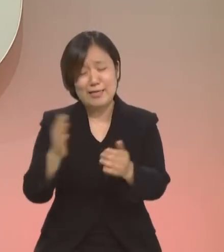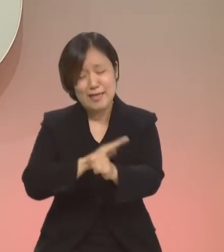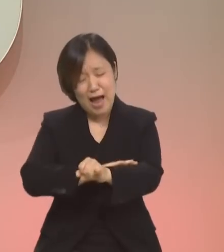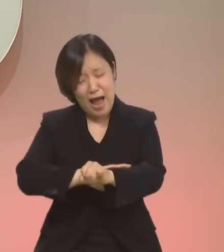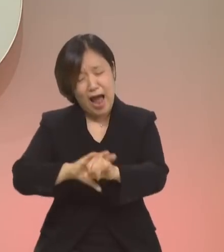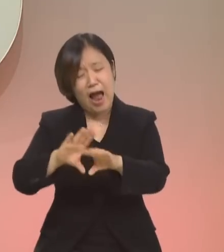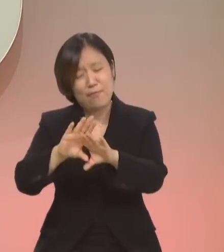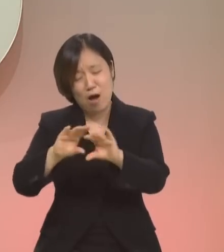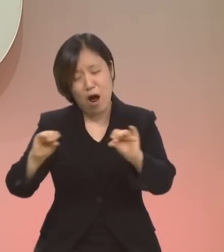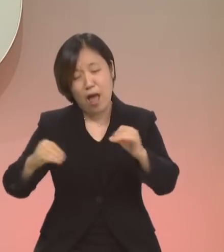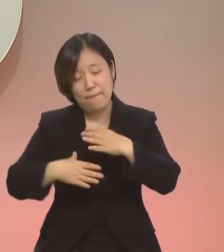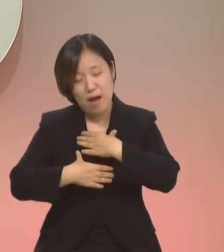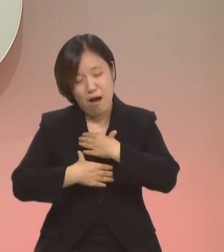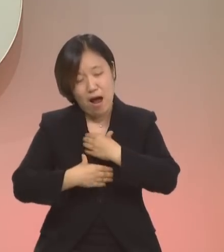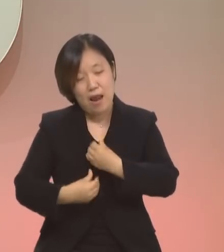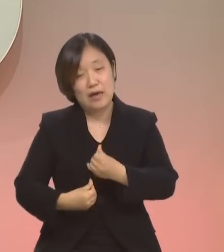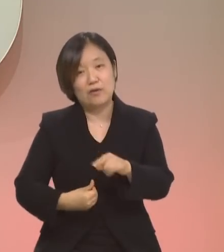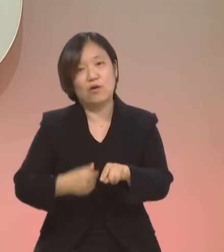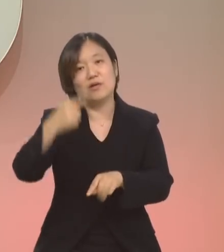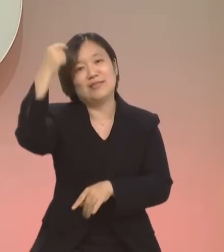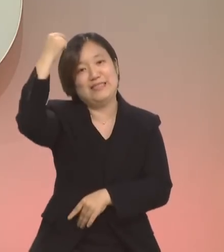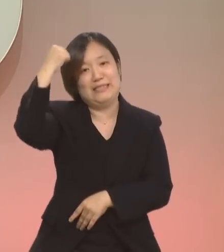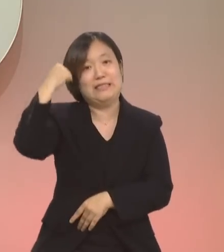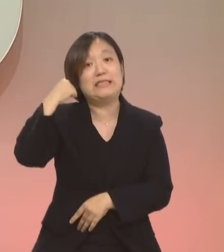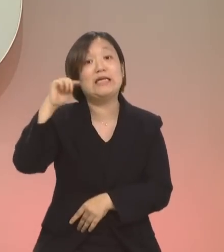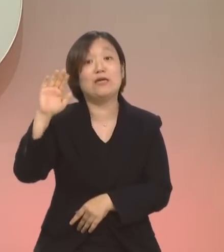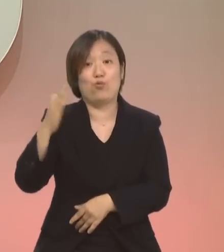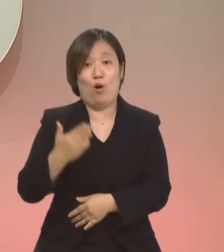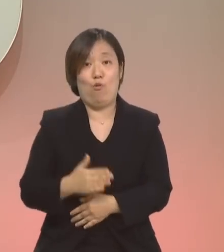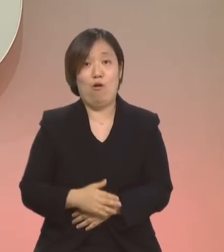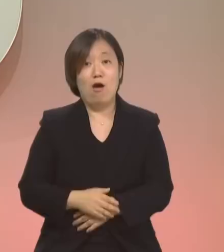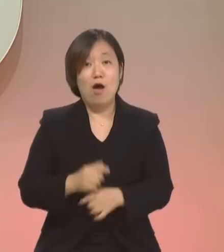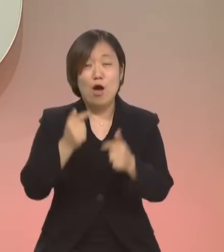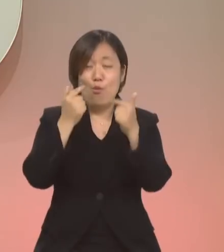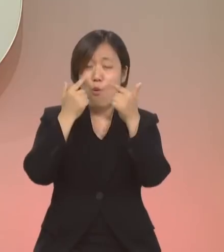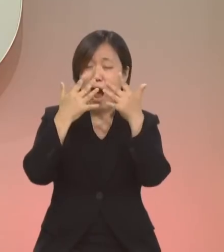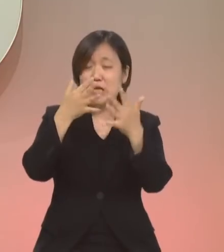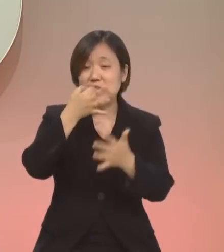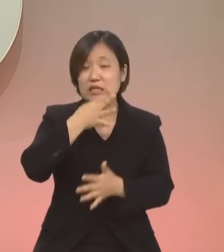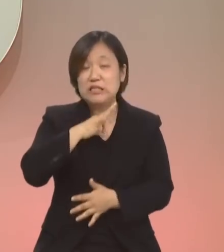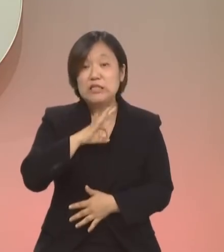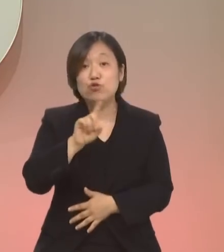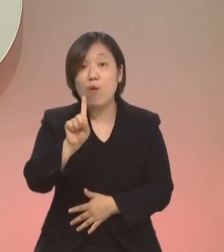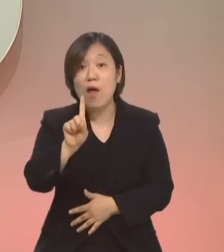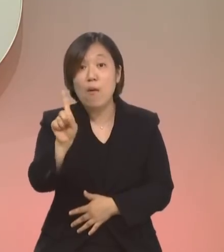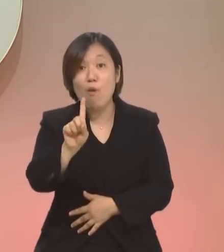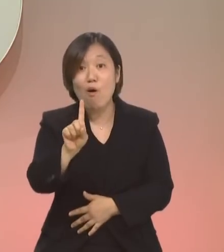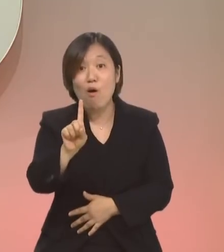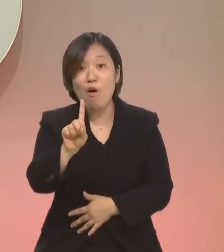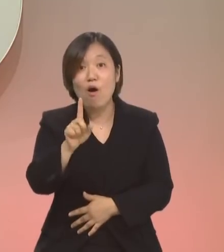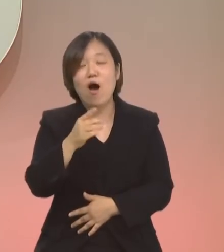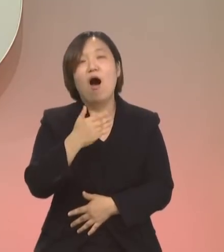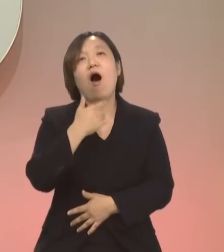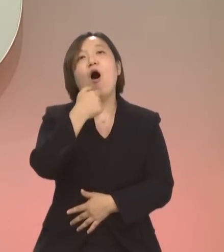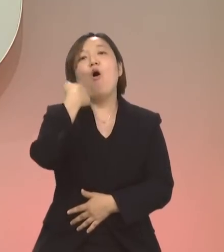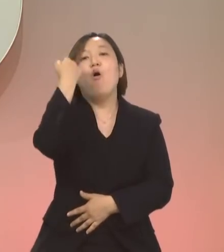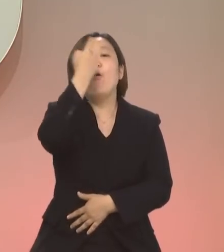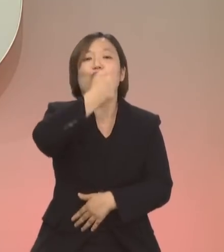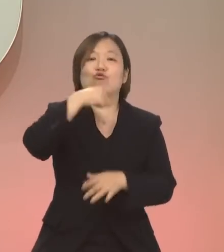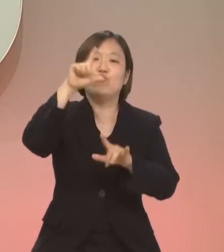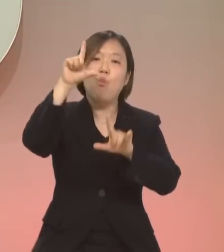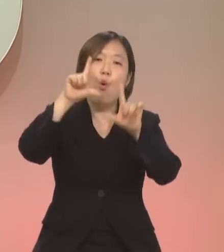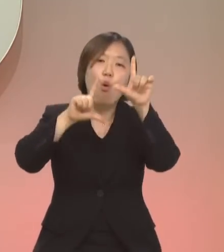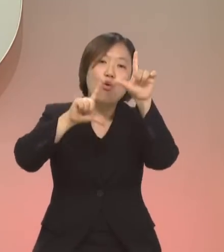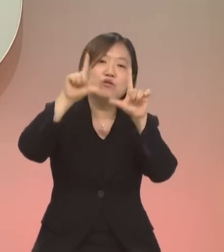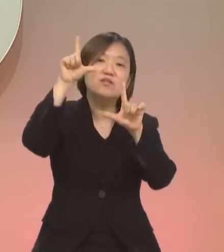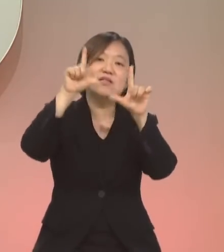되었고 그리고 한 가지 한 가지 확실한 효과 중에 하나가 인상이 변했대 인상이